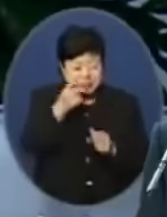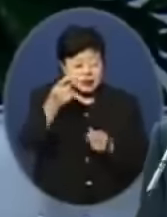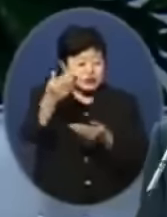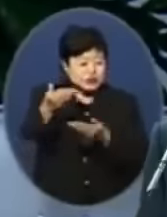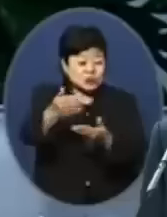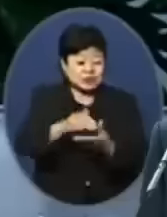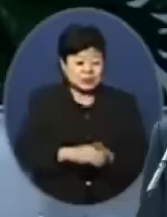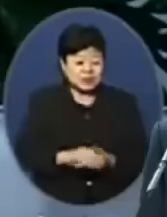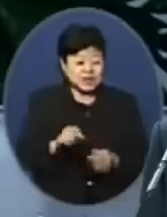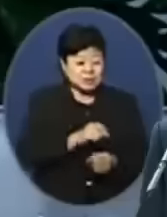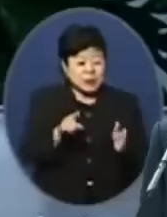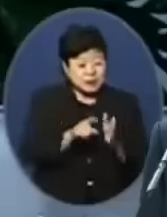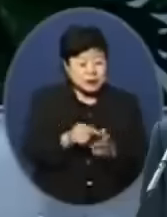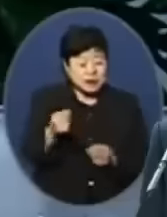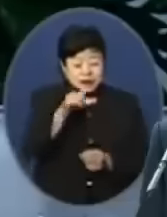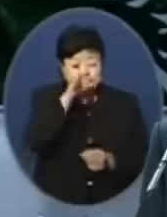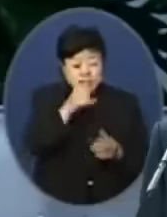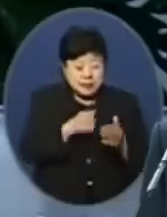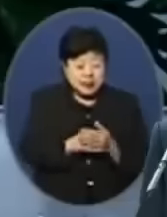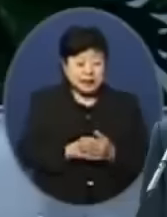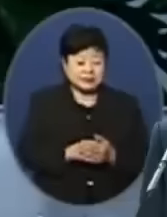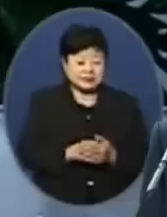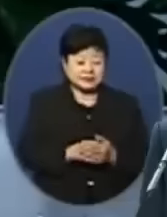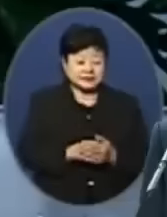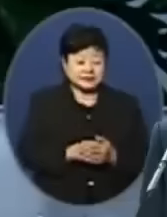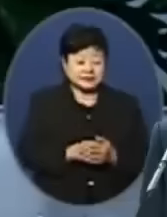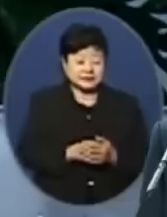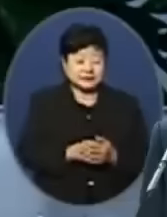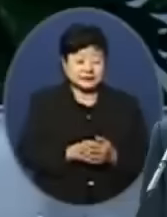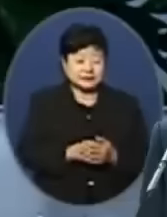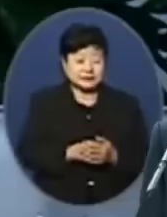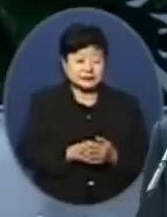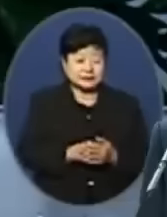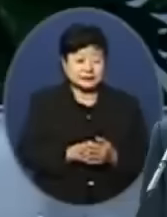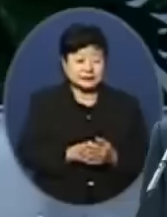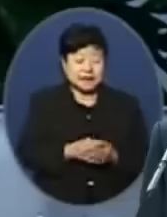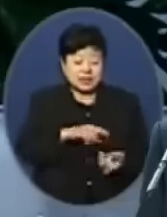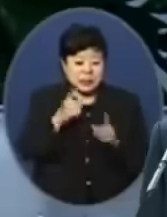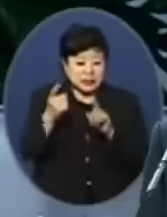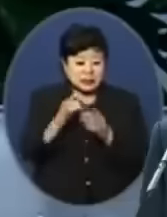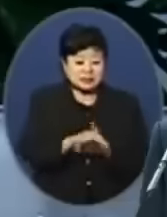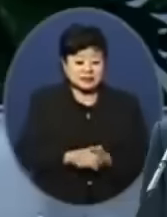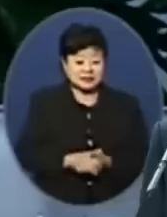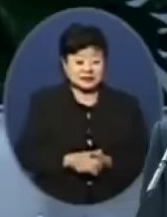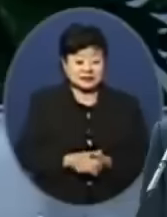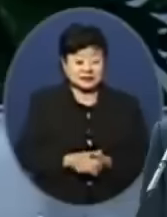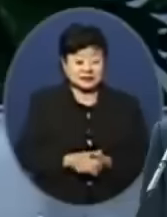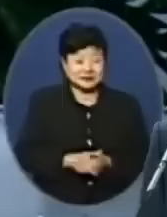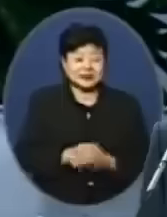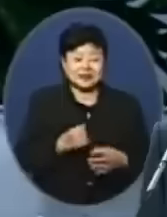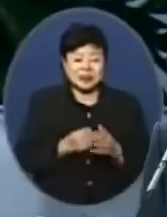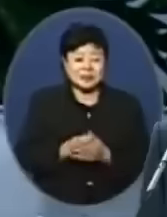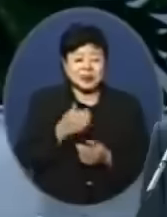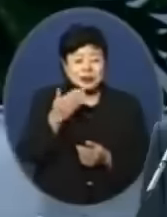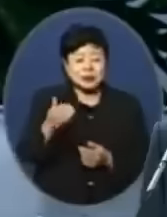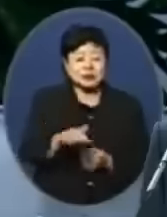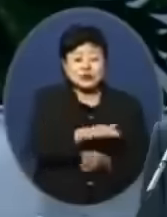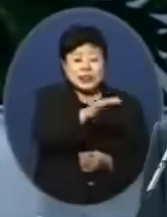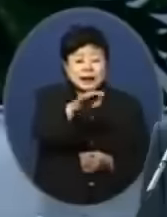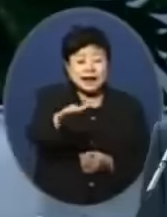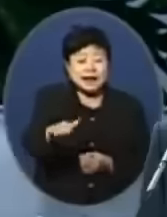지키신다는 특별한 믿음을 가지고 있었기 때문에 그건 살아난 것입니다. 그렇기 때문에 여러분,